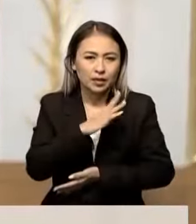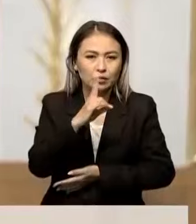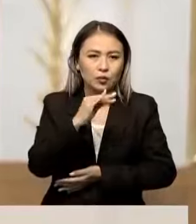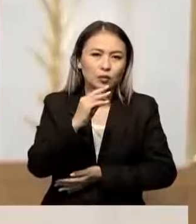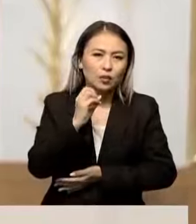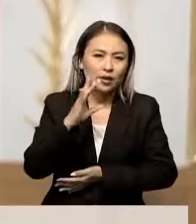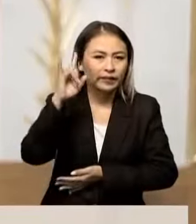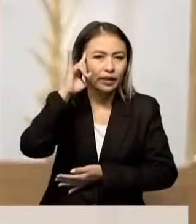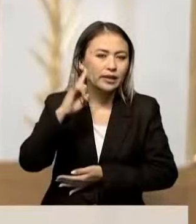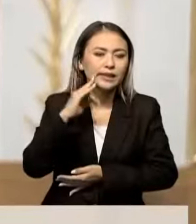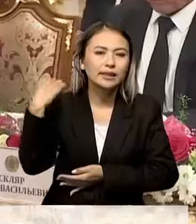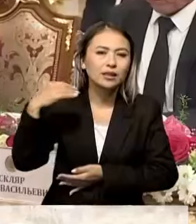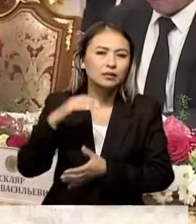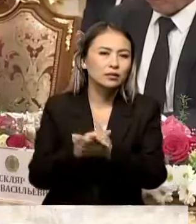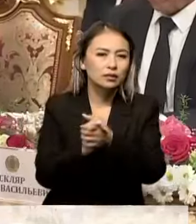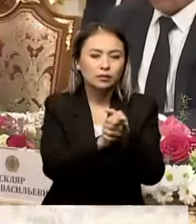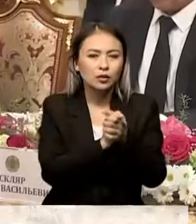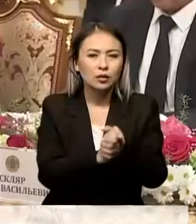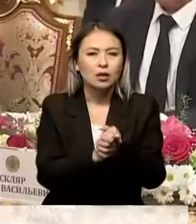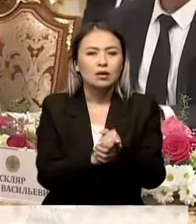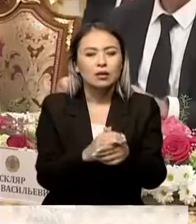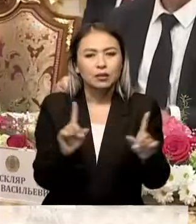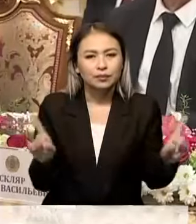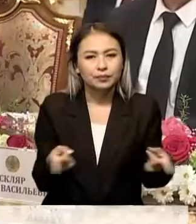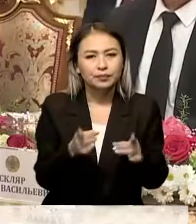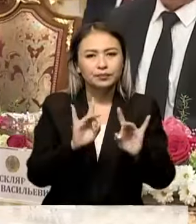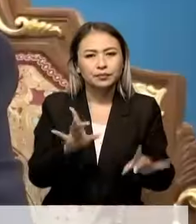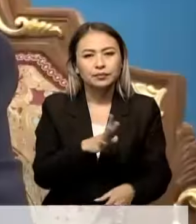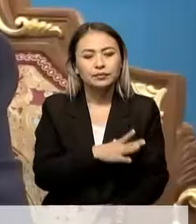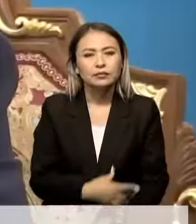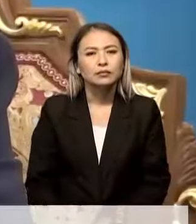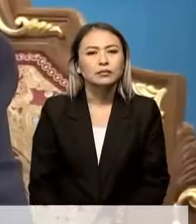Тоқаев қазақ-тәжік ынтымақтастығының жан-жақты дамып келе жатқанын атап өтті.